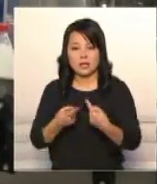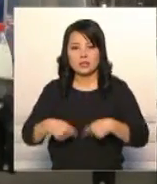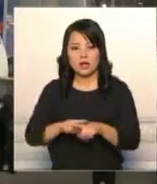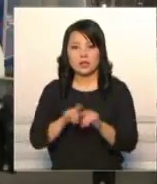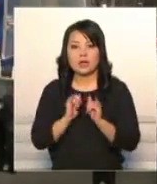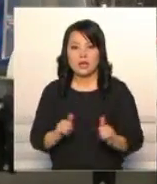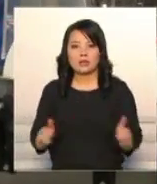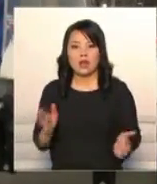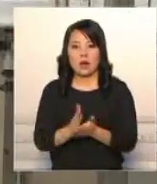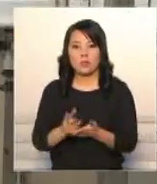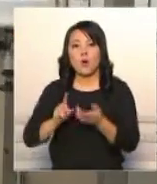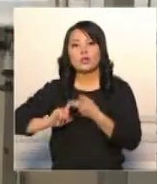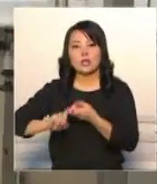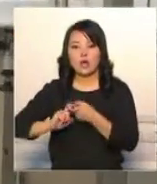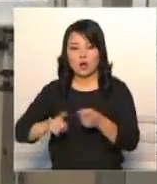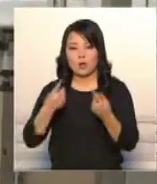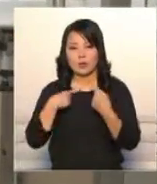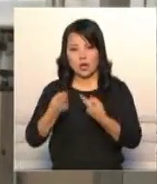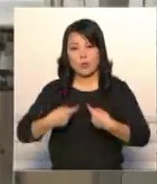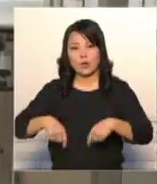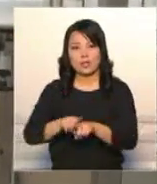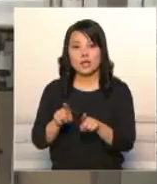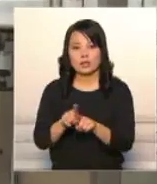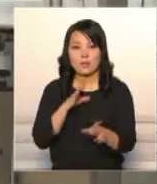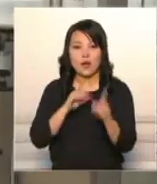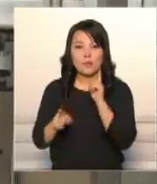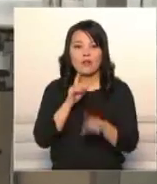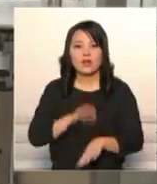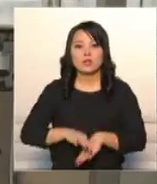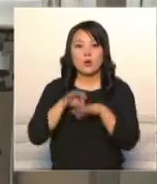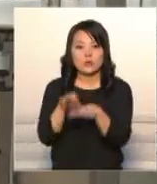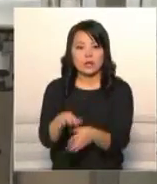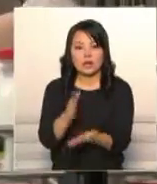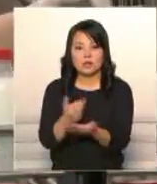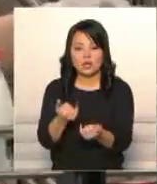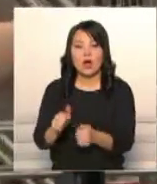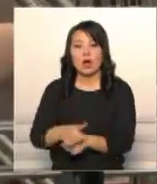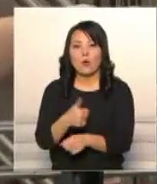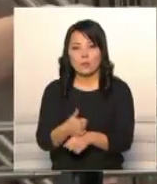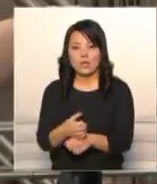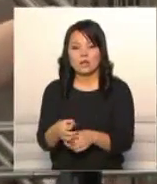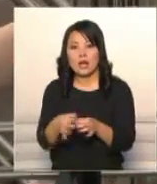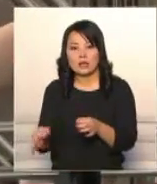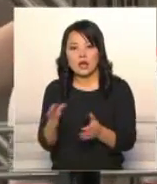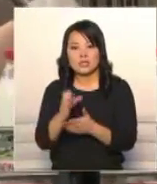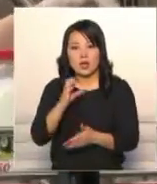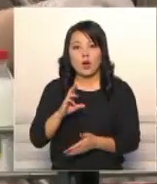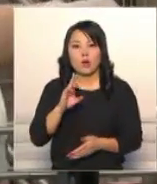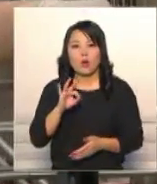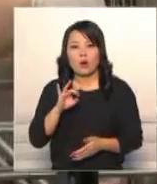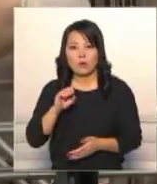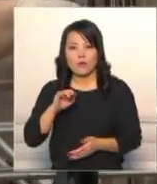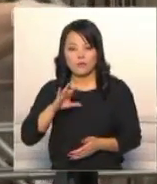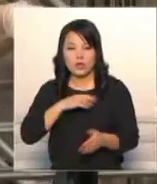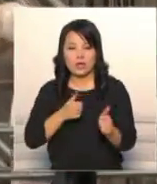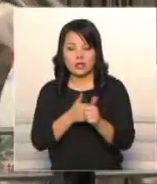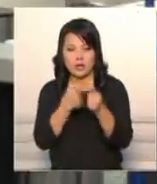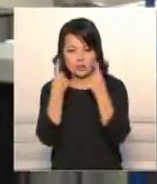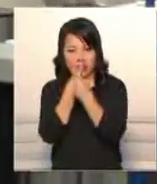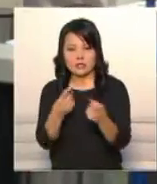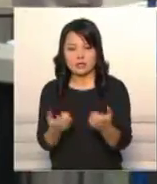Қостанайда өткен орталық коммуникациялар қызметінің көшпелі брифингі кезінде облыс әкімінің орынбасары Сергей Карпулев осылай деп